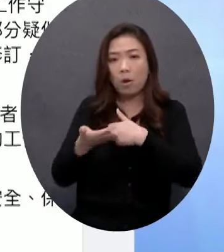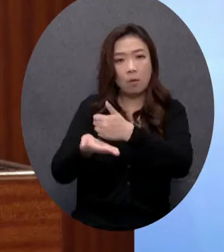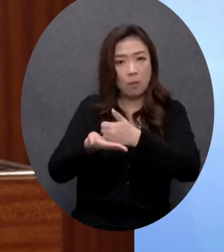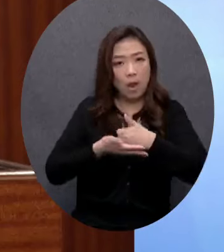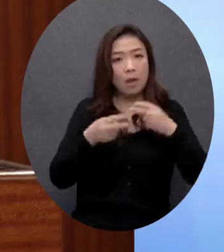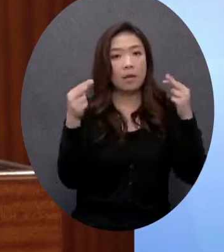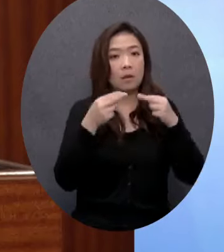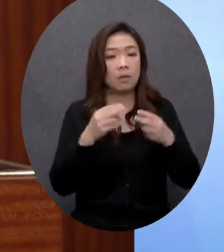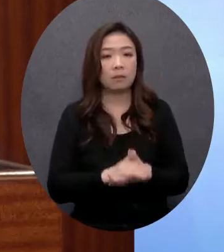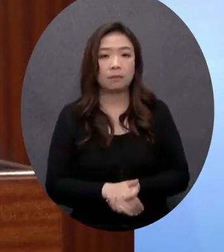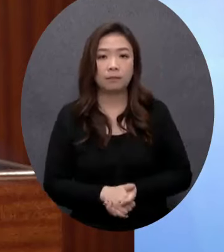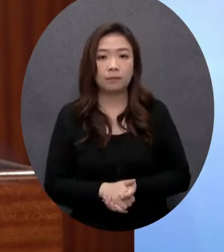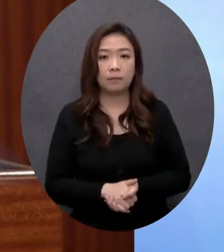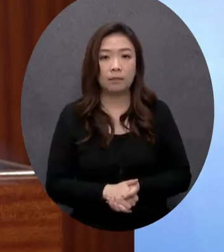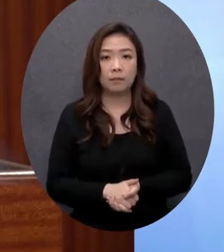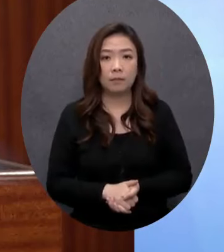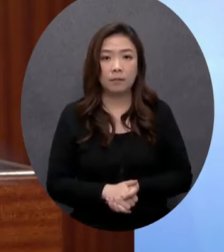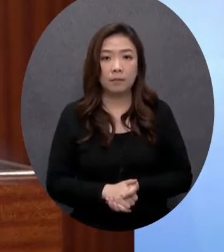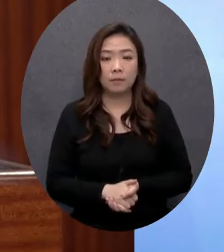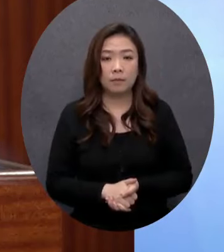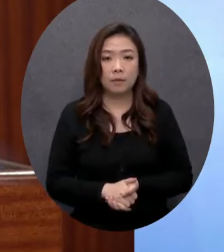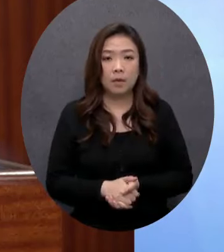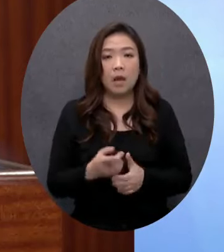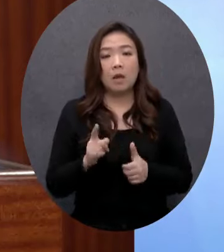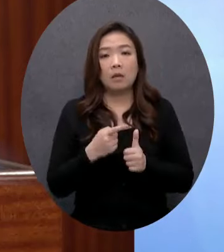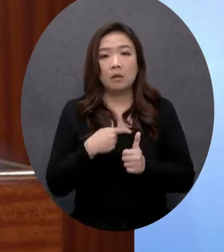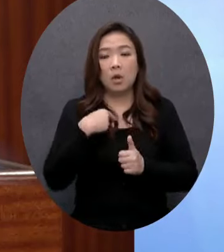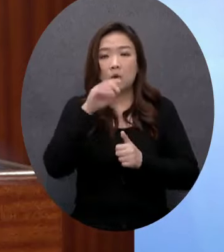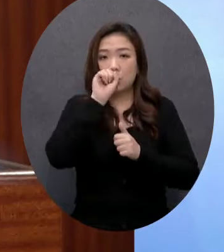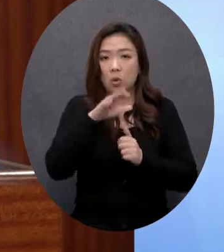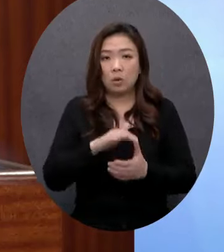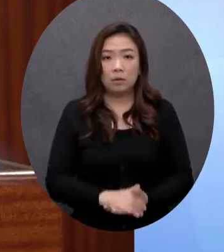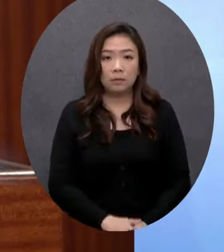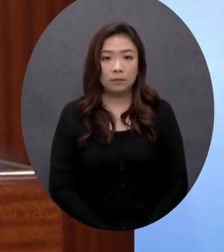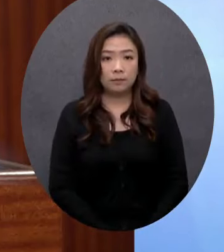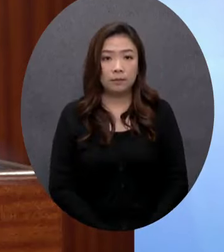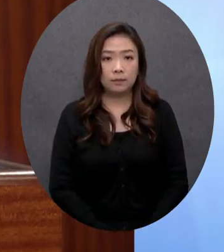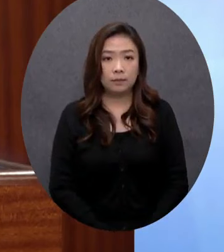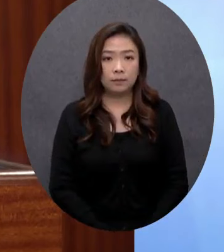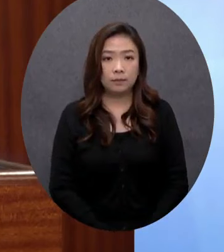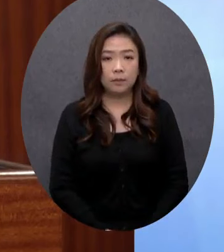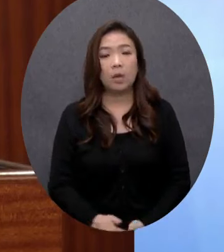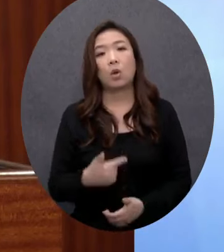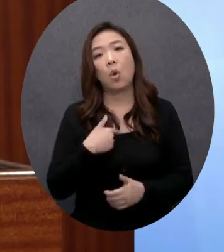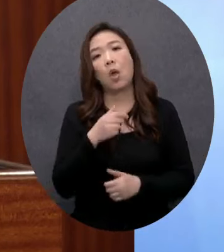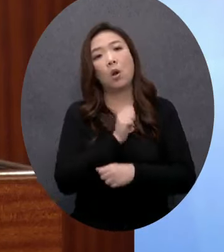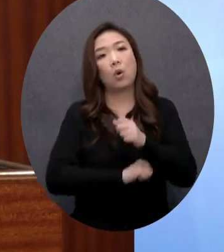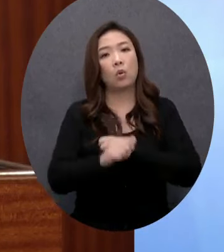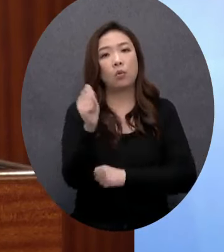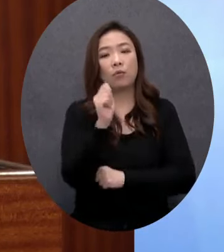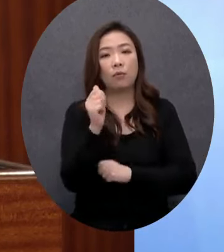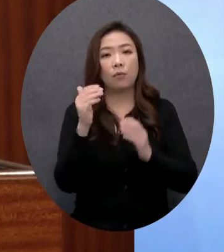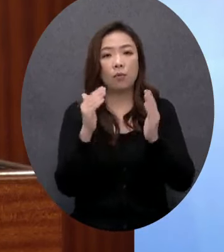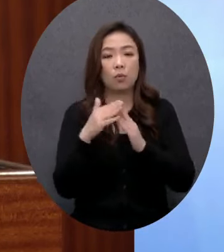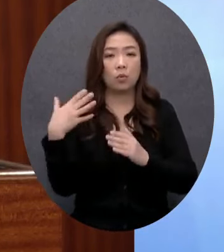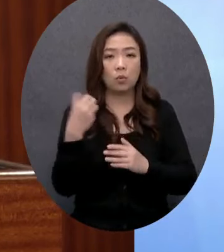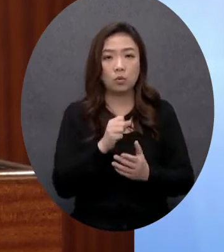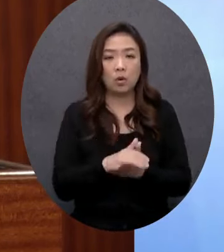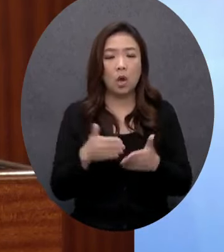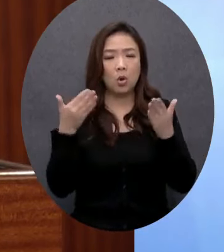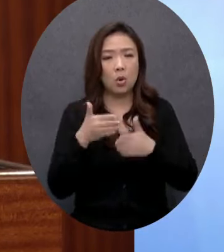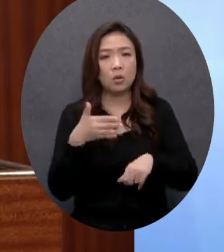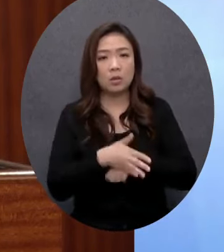面。 首先我想讲，我作为劳福局局长，对于社